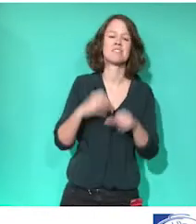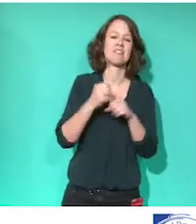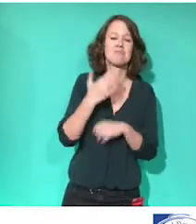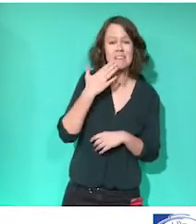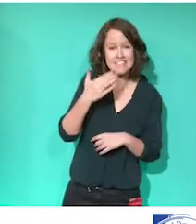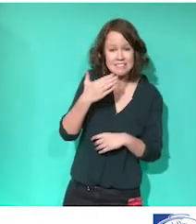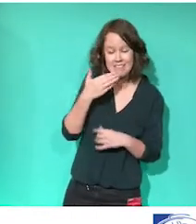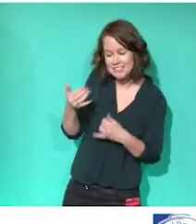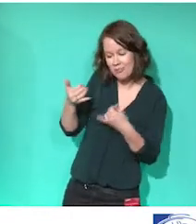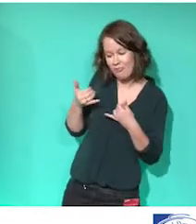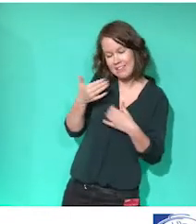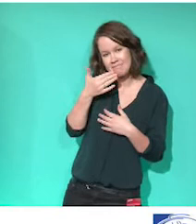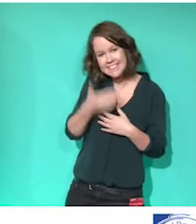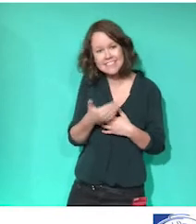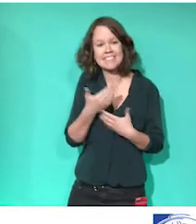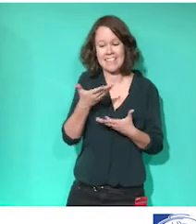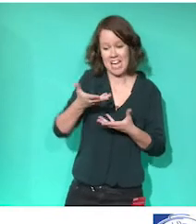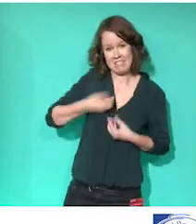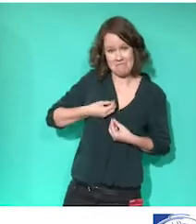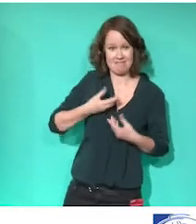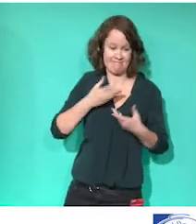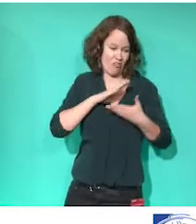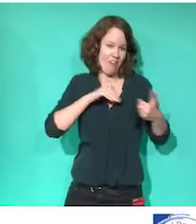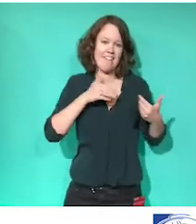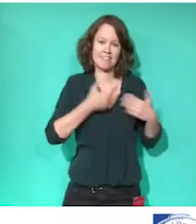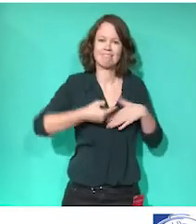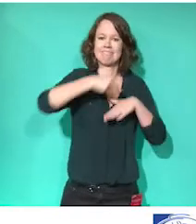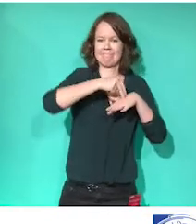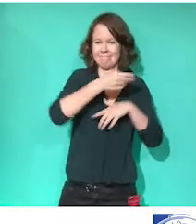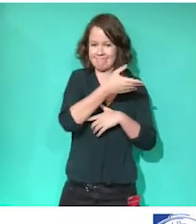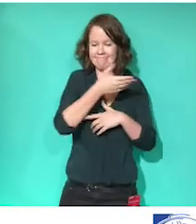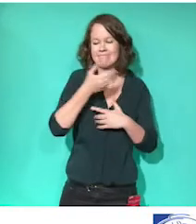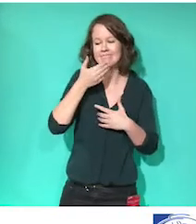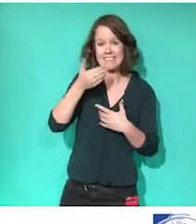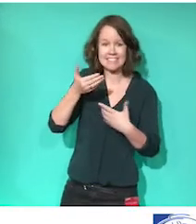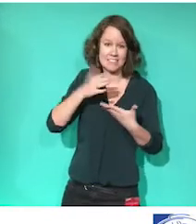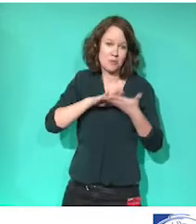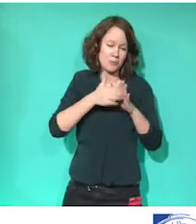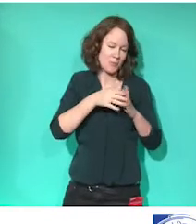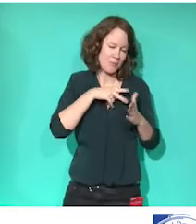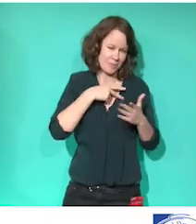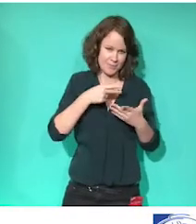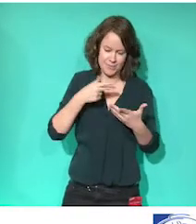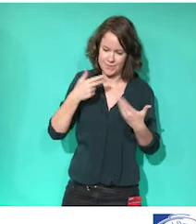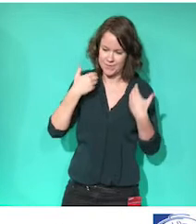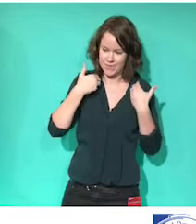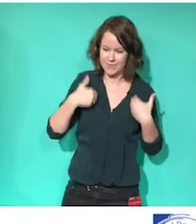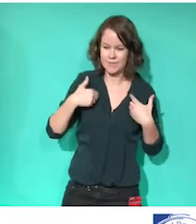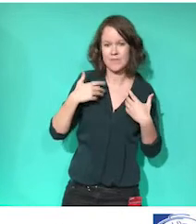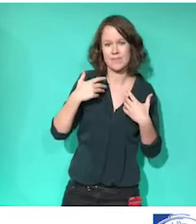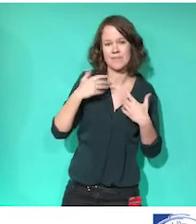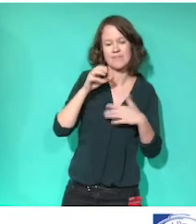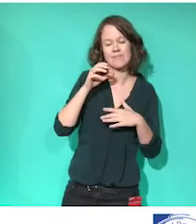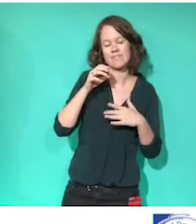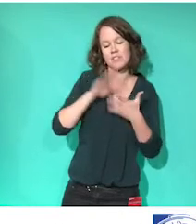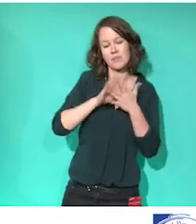trophée. J'ai le plaisir de l'accepter pour Télé Debout et ce projet, le concours Besançon contre le sexisme, dont